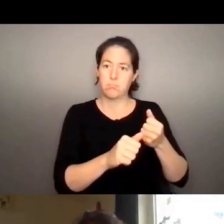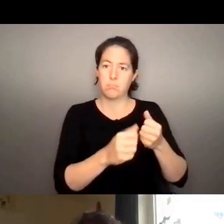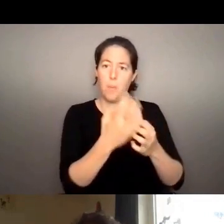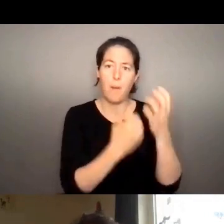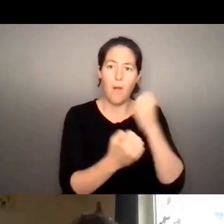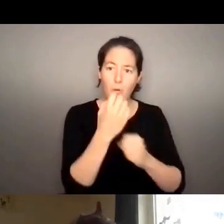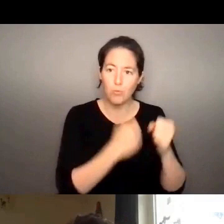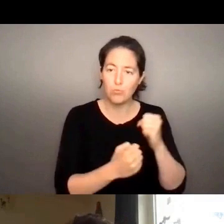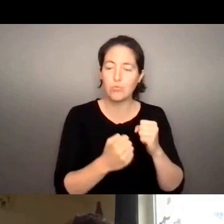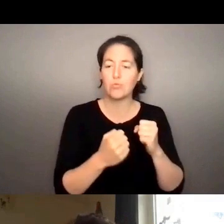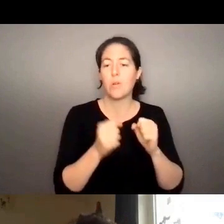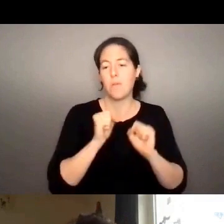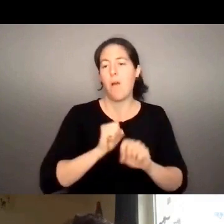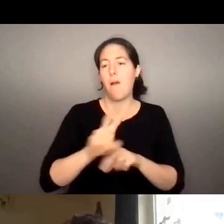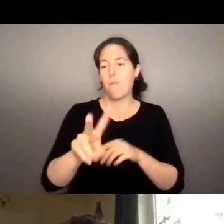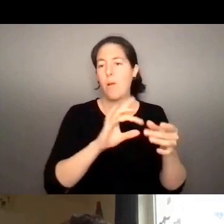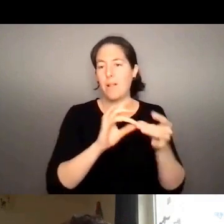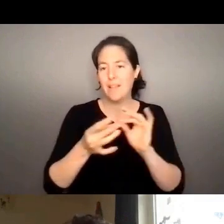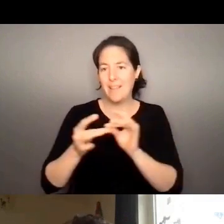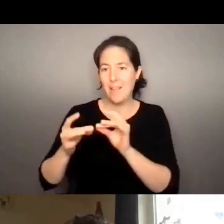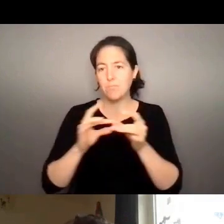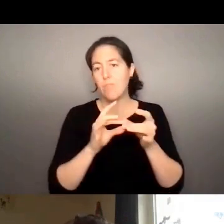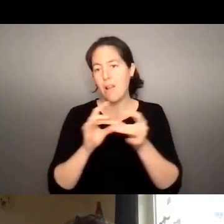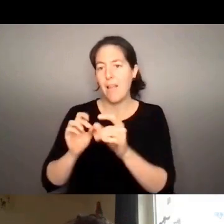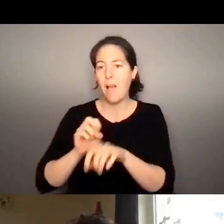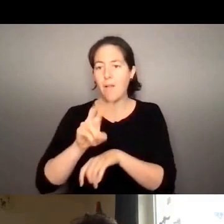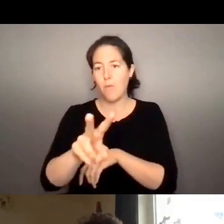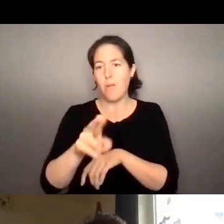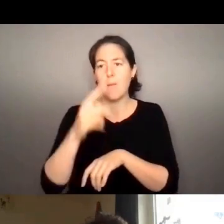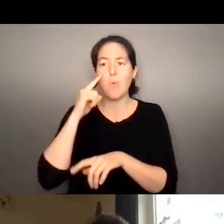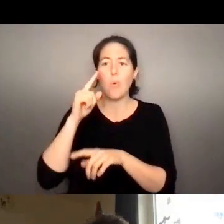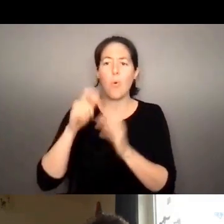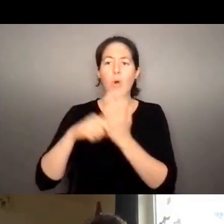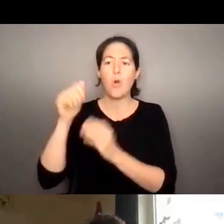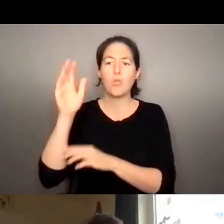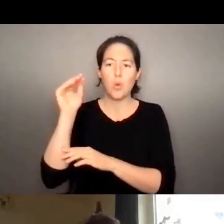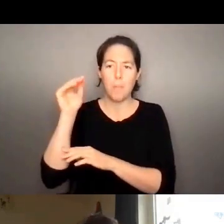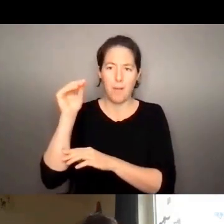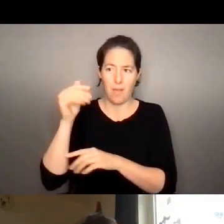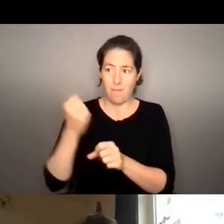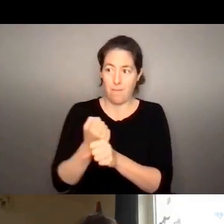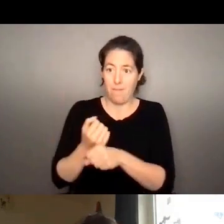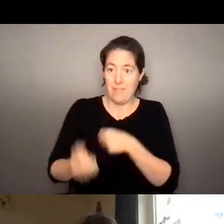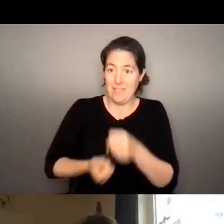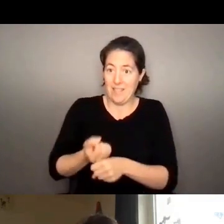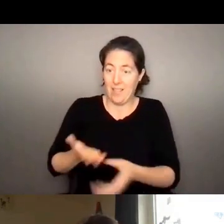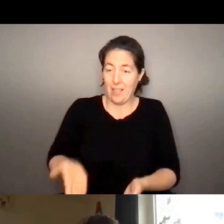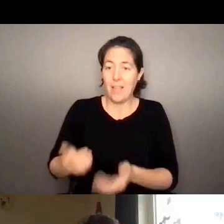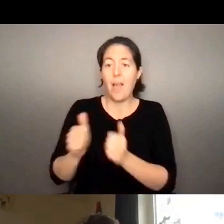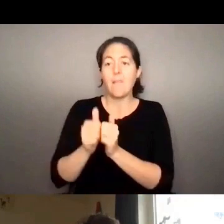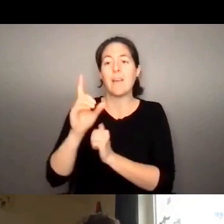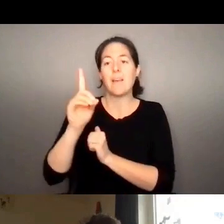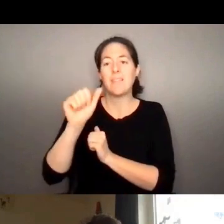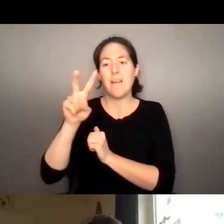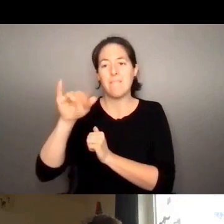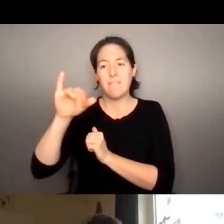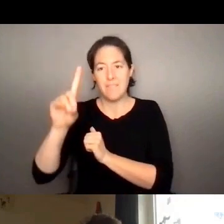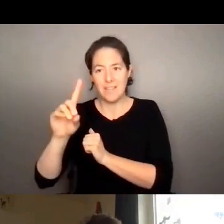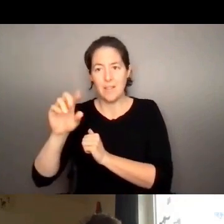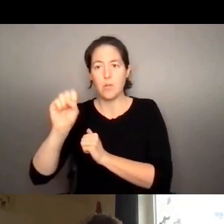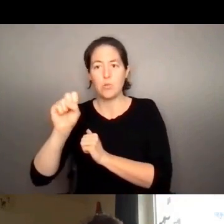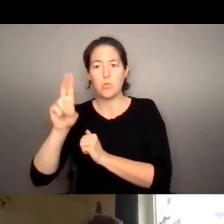Je vais vous envoyer un lien aussi vers un documentaire qui a été produit cette année là, avec David Suzuki, où on parle entre autres de la théorie